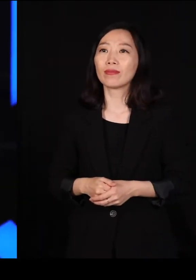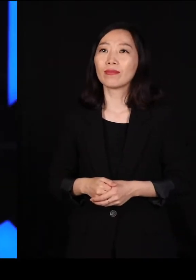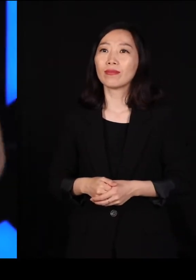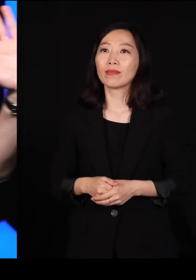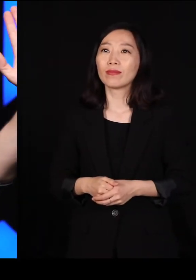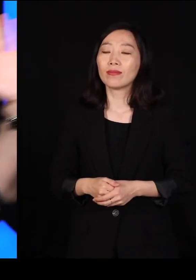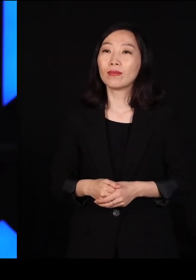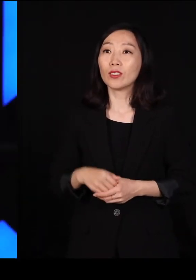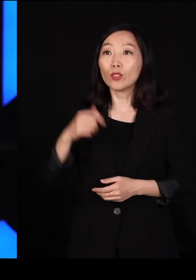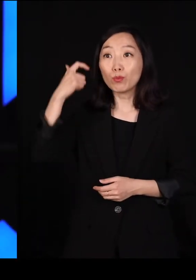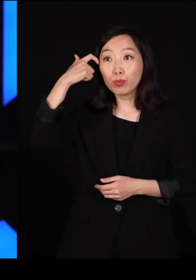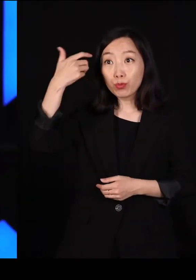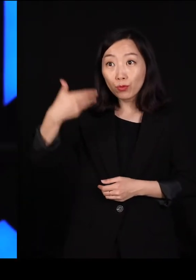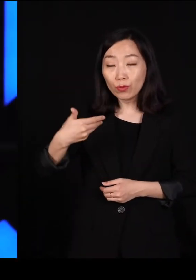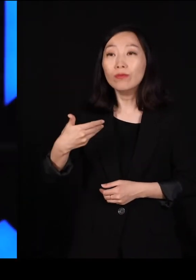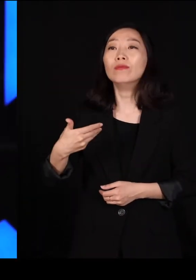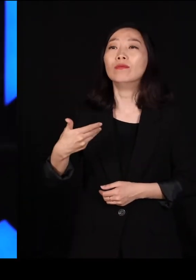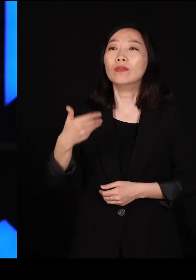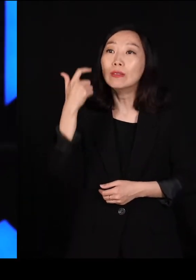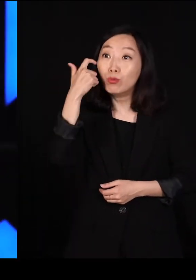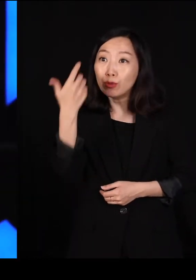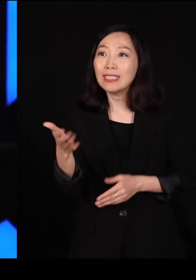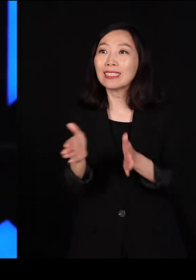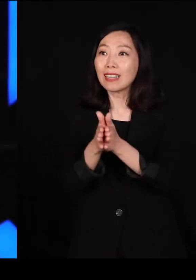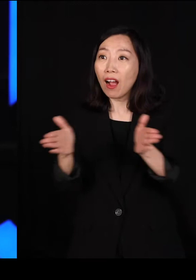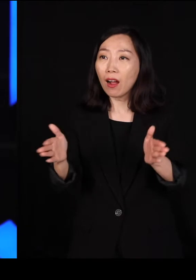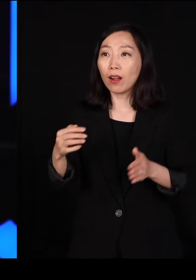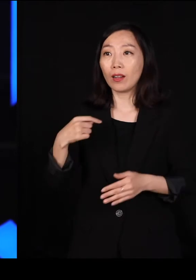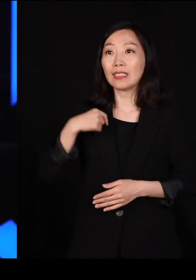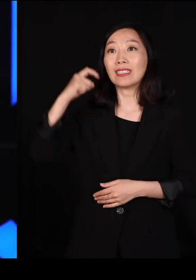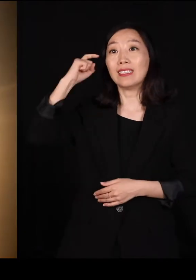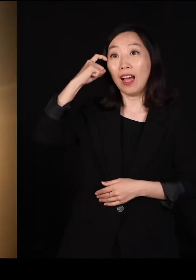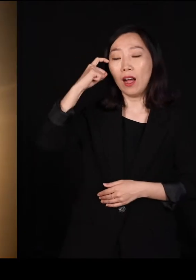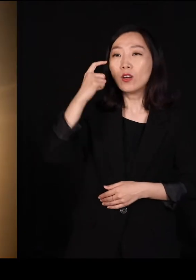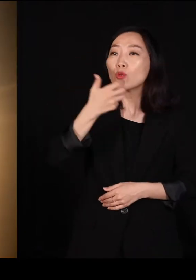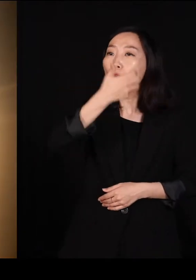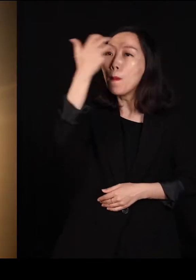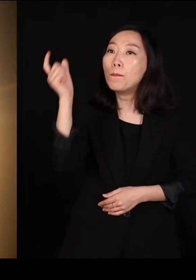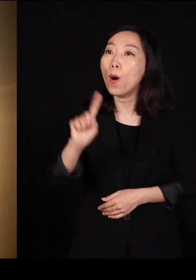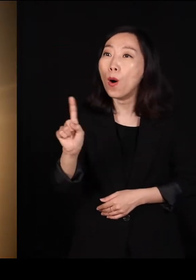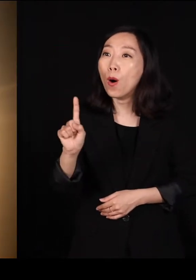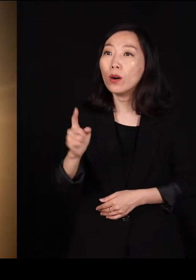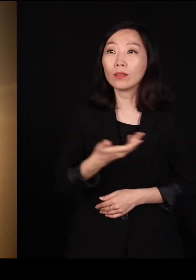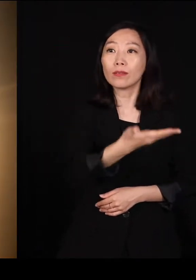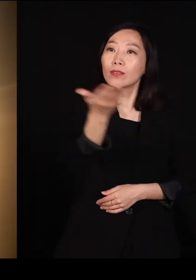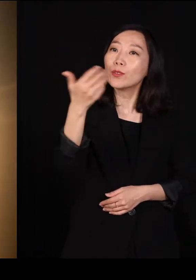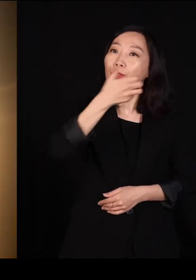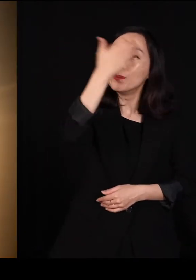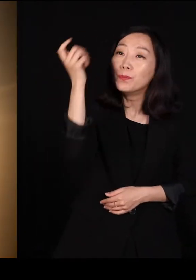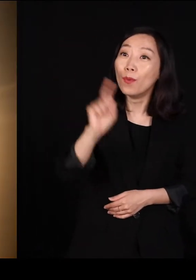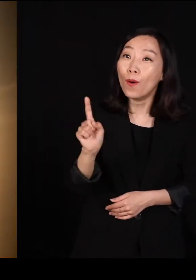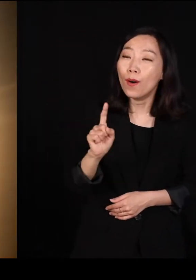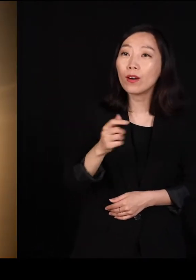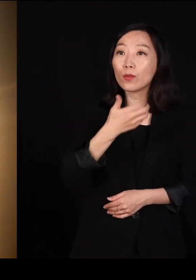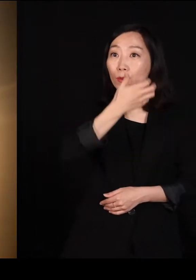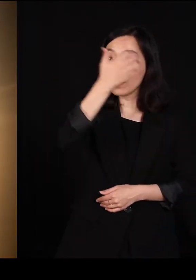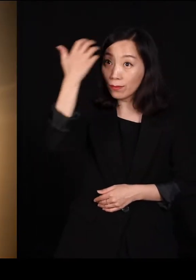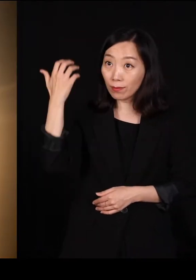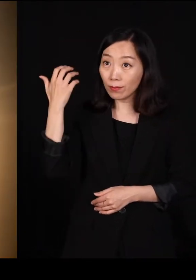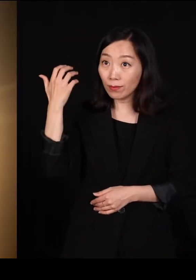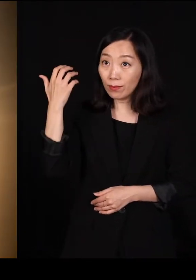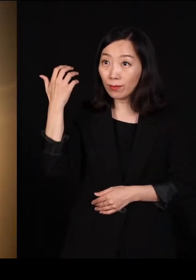이게 이 질문부터 시작한다고 저는 생각을 해요. 꿈이 뭐예요? 여러분 꿈이 뭐예요? 이런 질문을 받으실 때